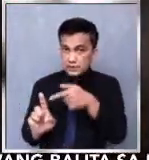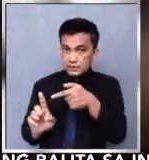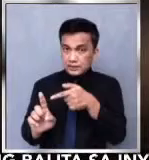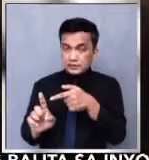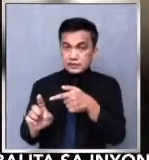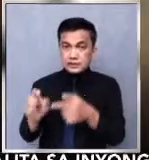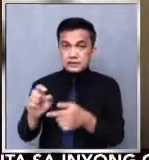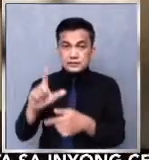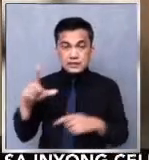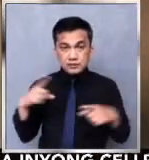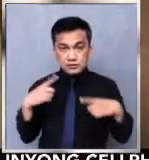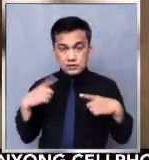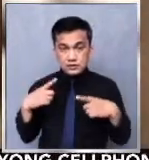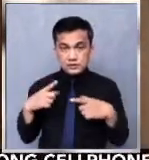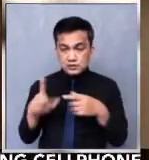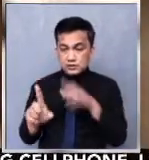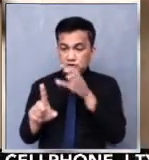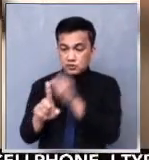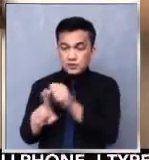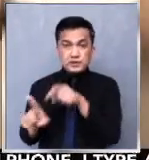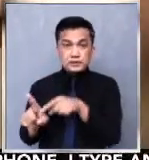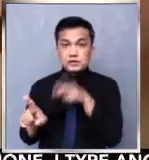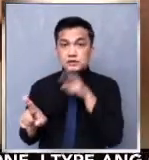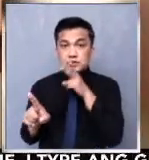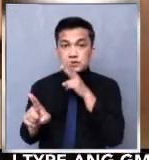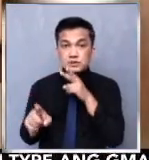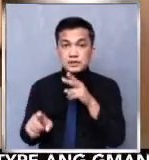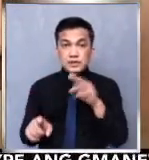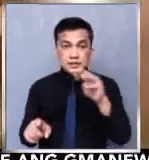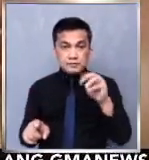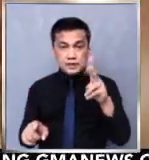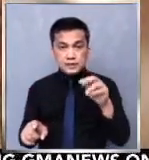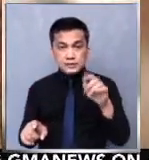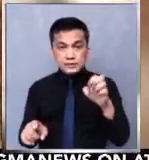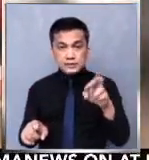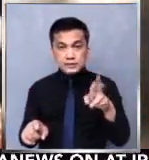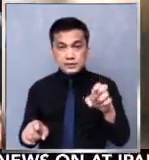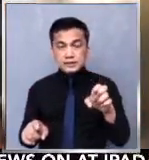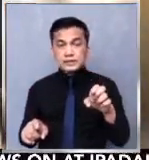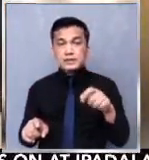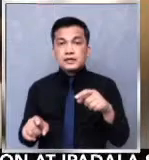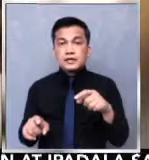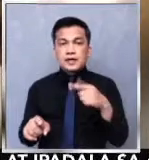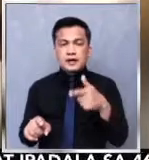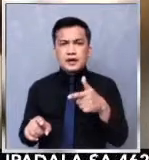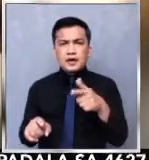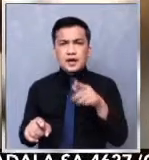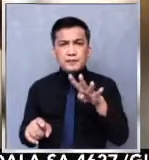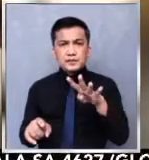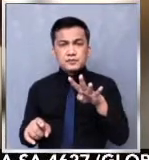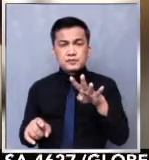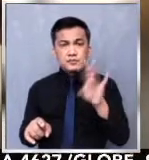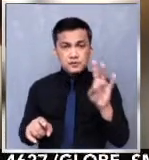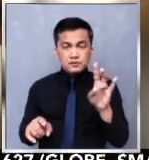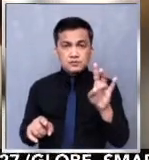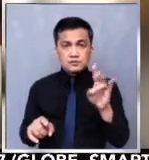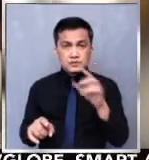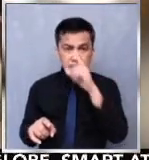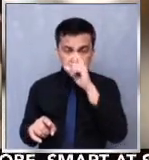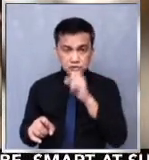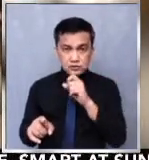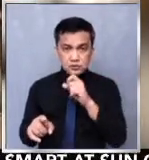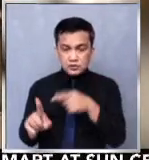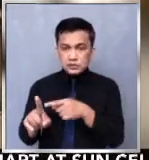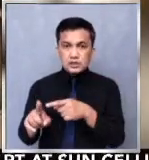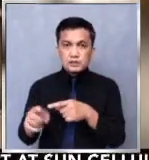sa bypass operation ng suspect na si Melandri Tabanlar, 47 taong gulang. Tumambad sa mga operatiba ang isang kahong naglalaman